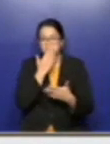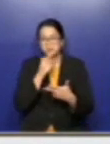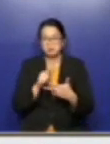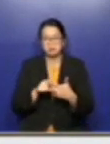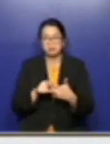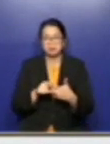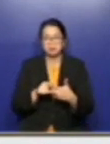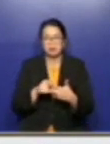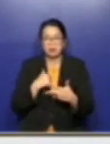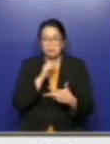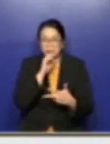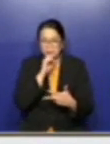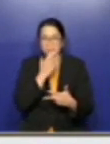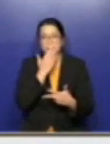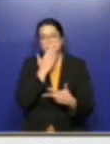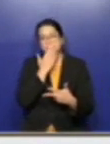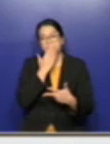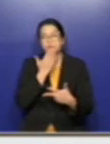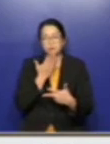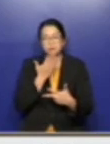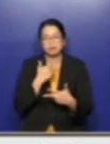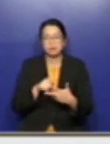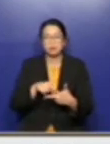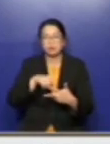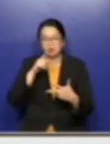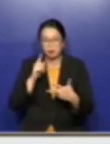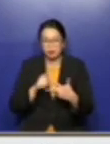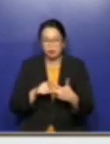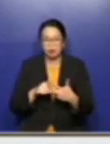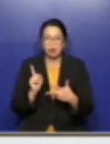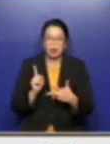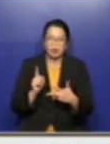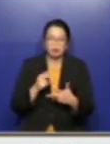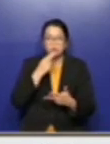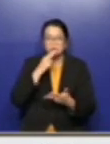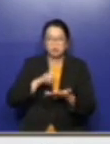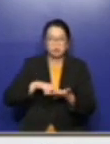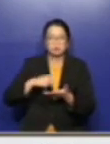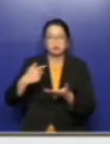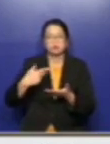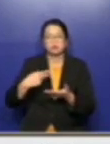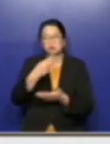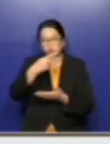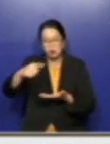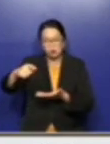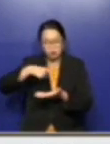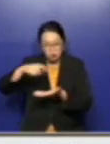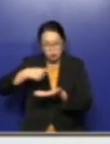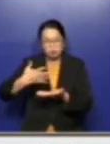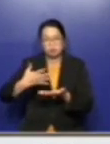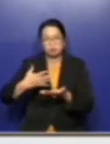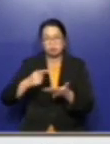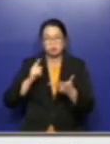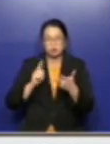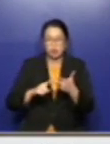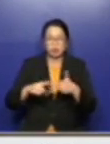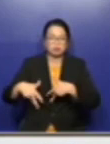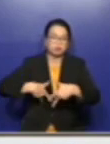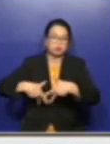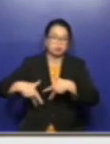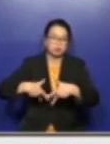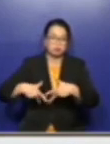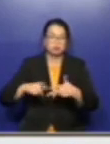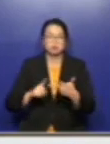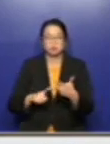ไม่กล้าสุดท้ายก็มาทาง SMS บ้างมาทาง LINE ถึงผมบ้างกลุ่มที่2ก็คือของพี่น้องประชาชนและกลุ่มที่